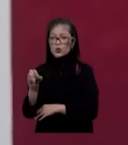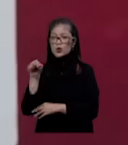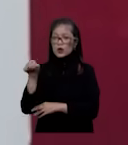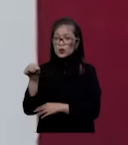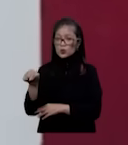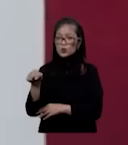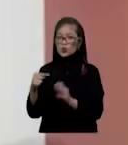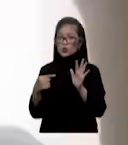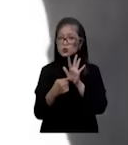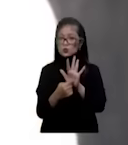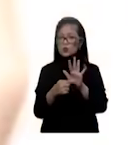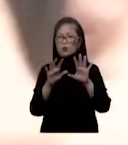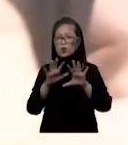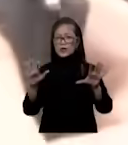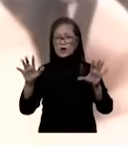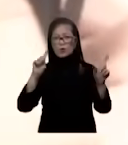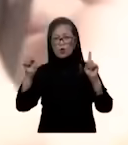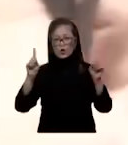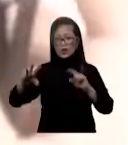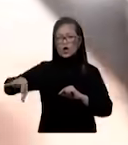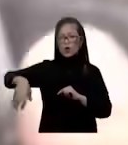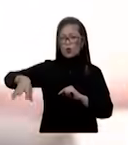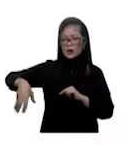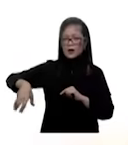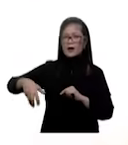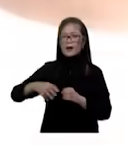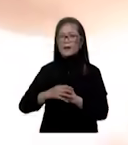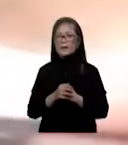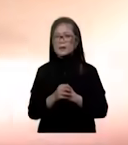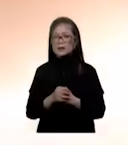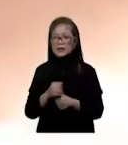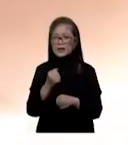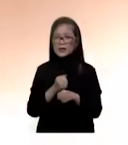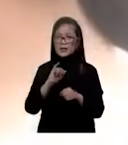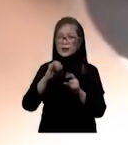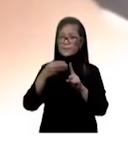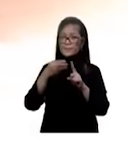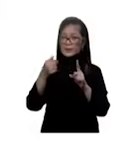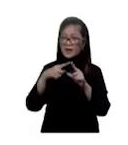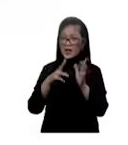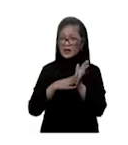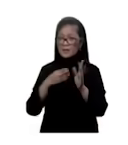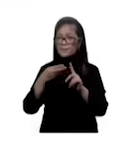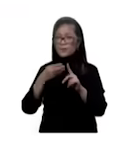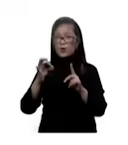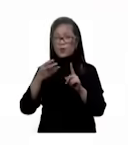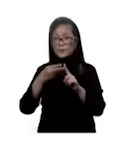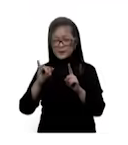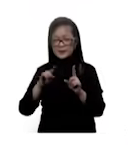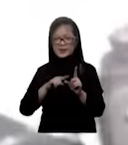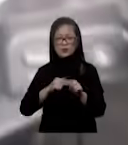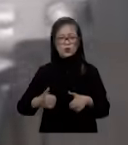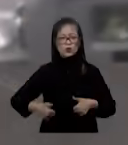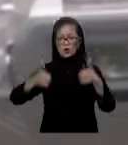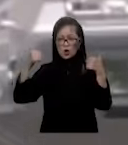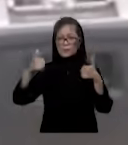menunjukkan berjayanya dinasti politik. Sebut saja Gibran dan Bobi dari keluarga Jokowi yang sukses memenangi pilkada. Anak